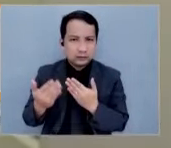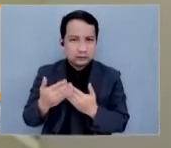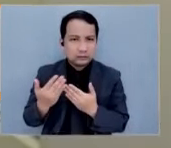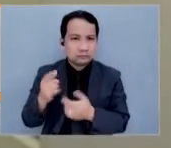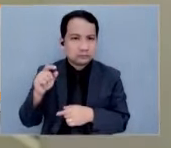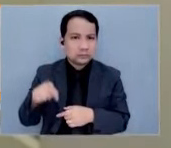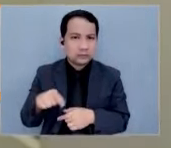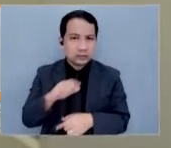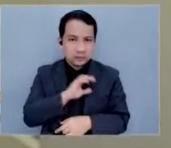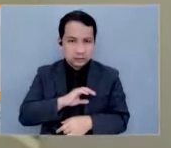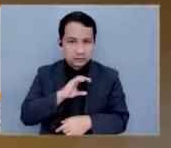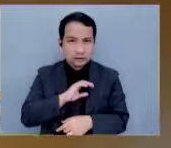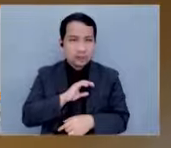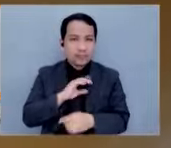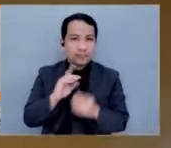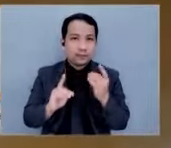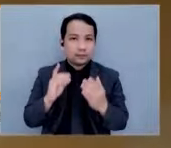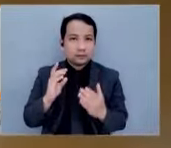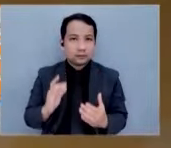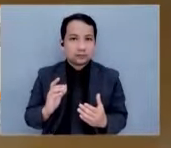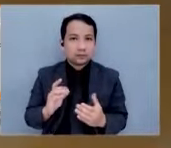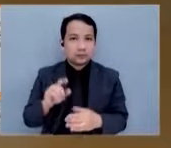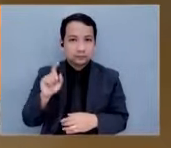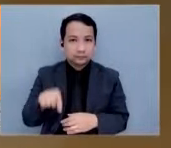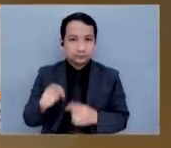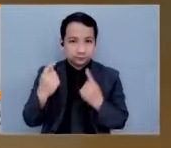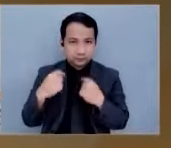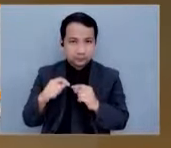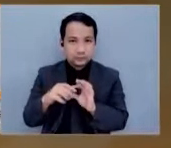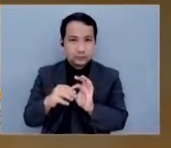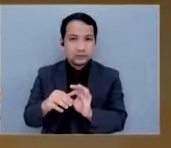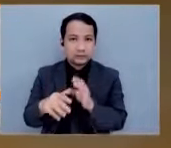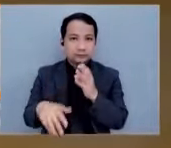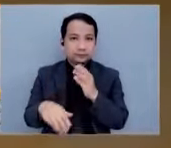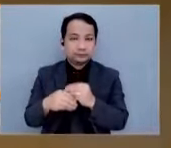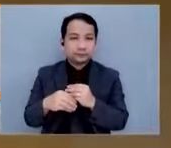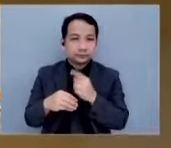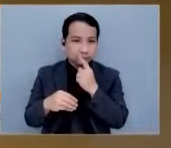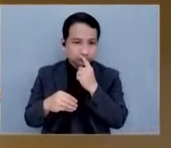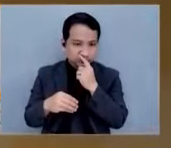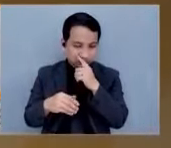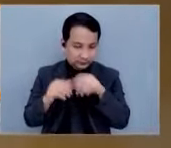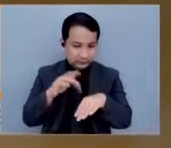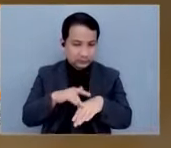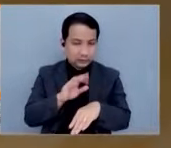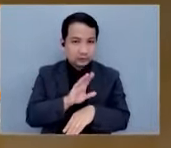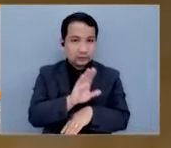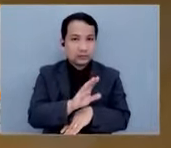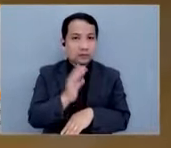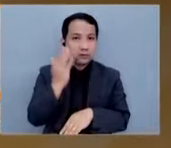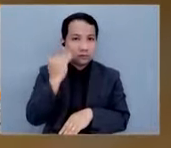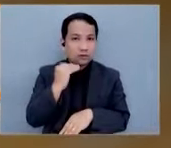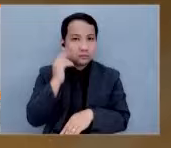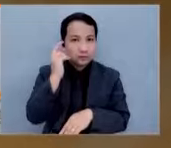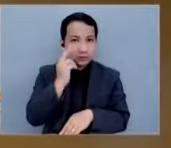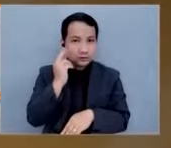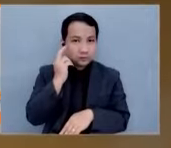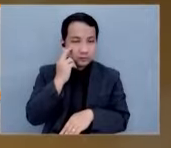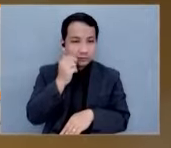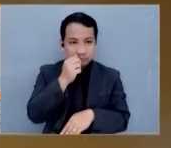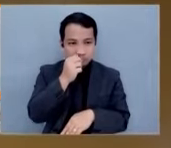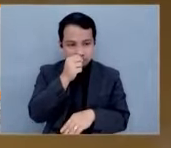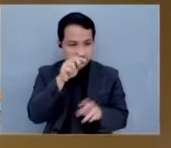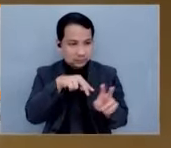ng pag-drive natin. Sisikapin din namin na makuha namin kung ano talaga ito kasi hindi man makita kung